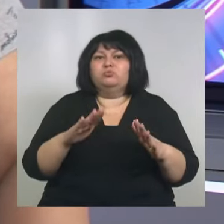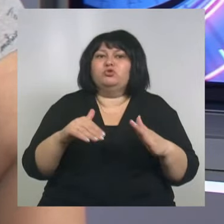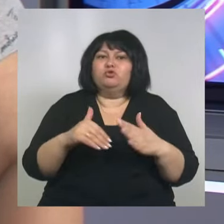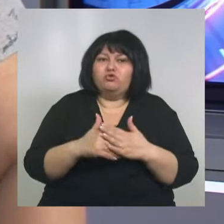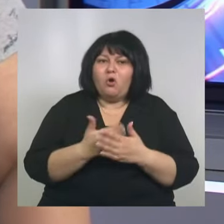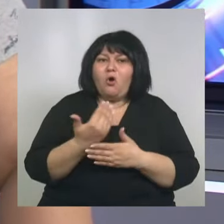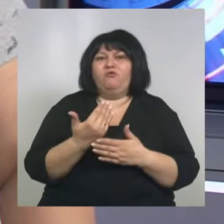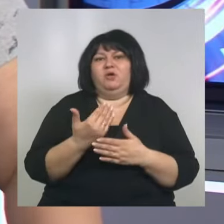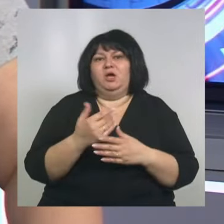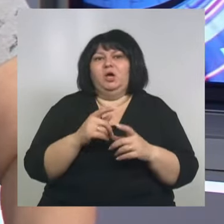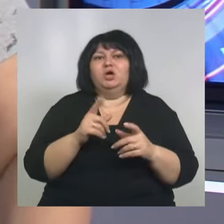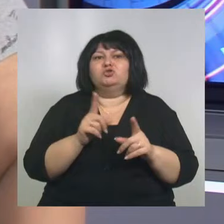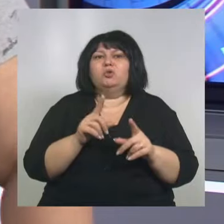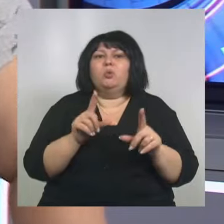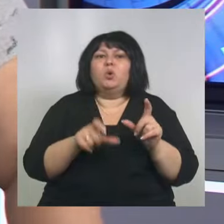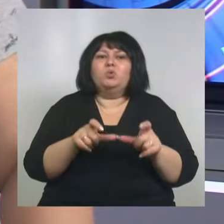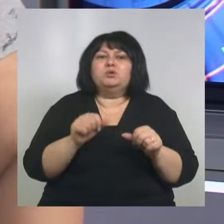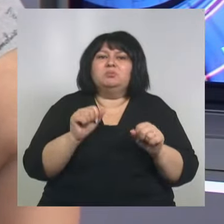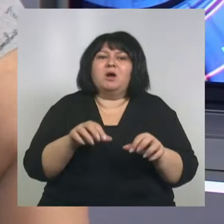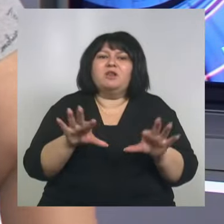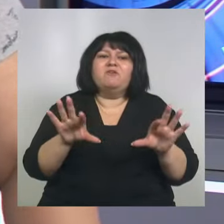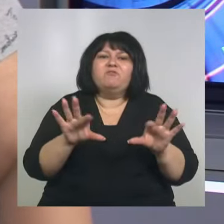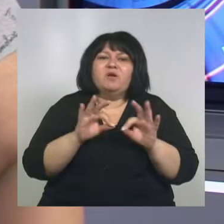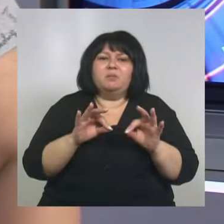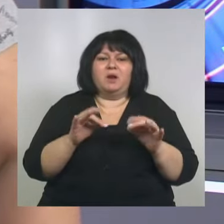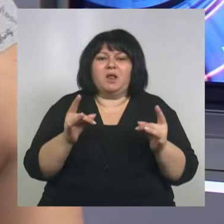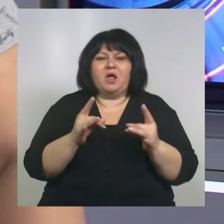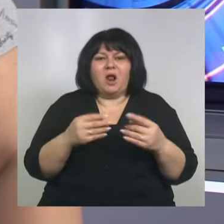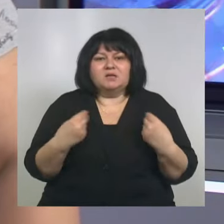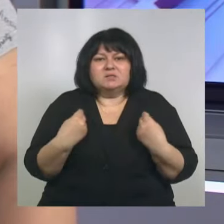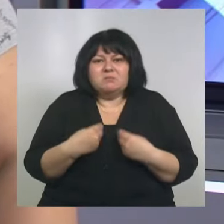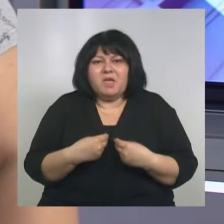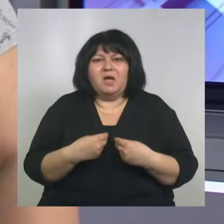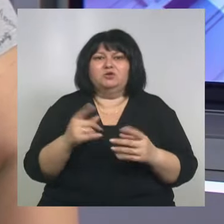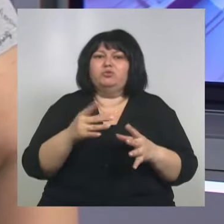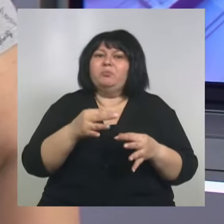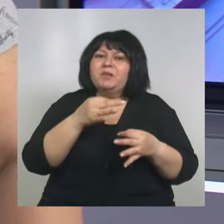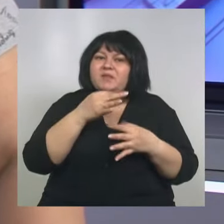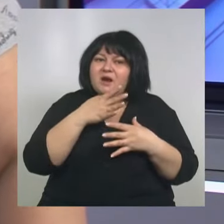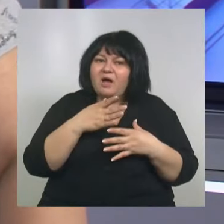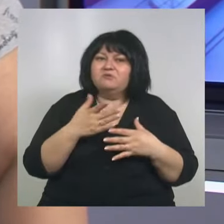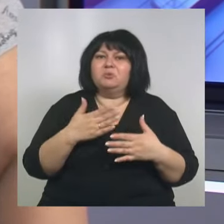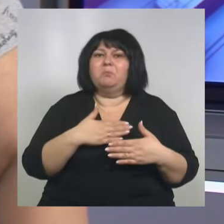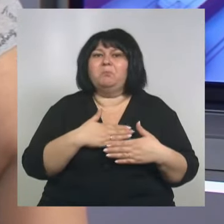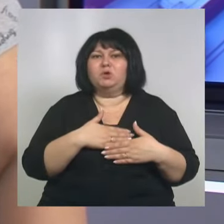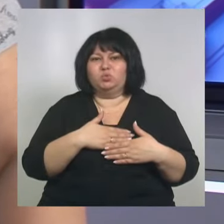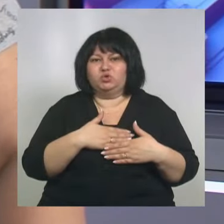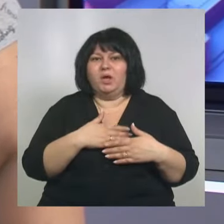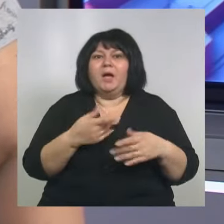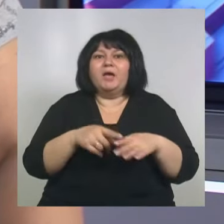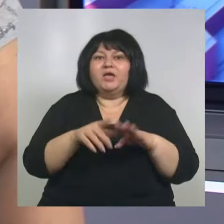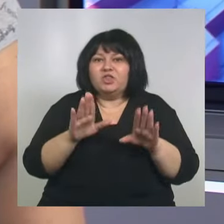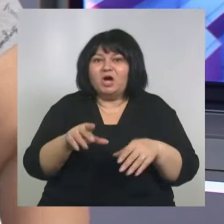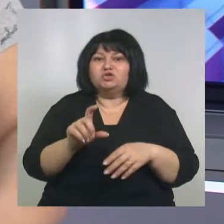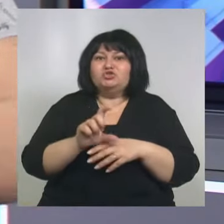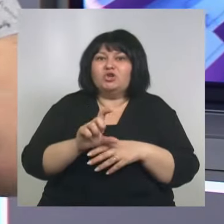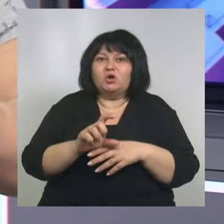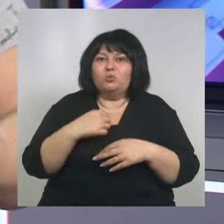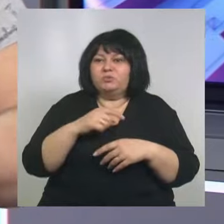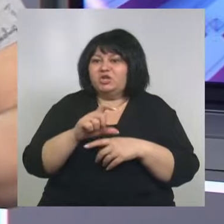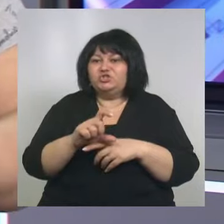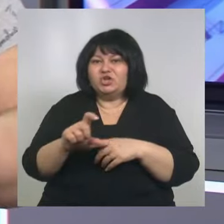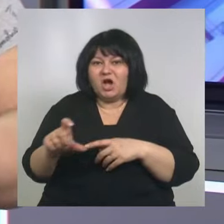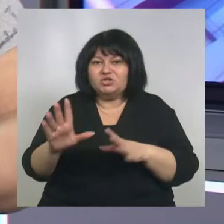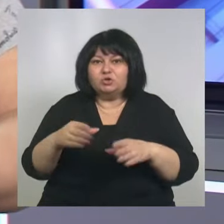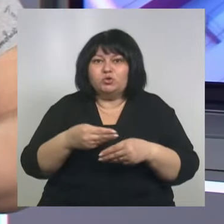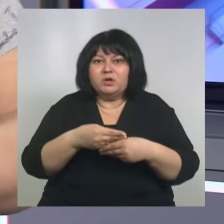этикетками главное что люди то что им подойдёт по размеру то что им понравится то что им подойдет по душе также и с чашками у нас же все чашки которые